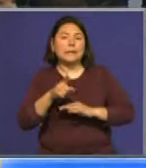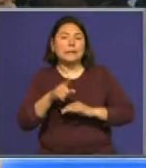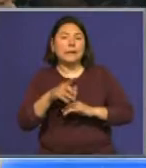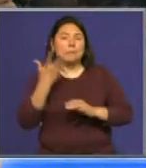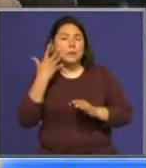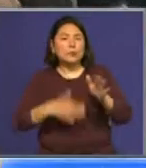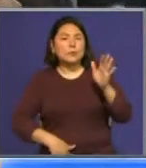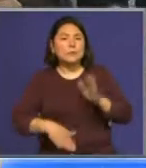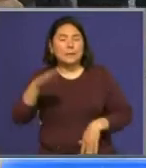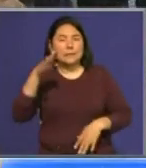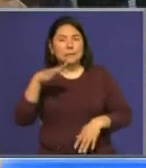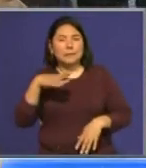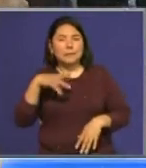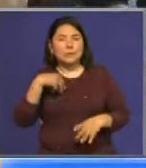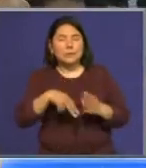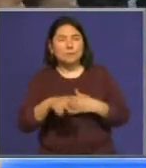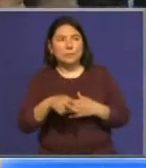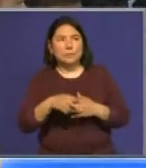баласымен шықтым.